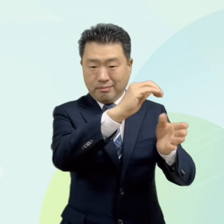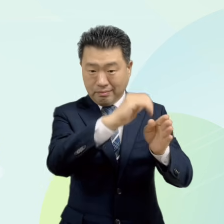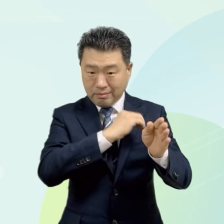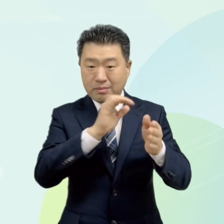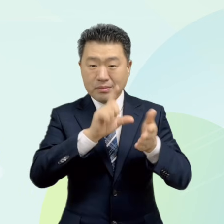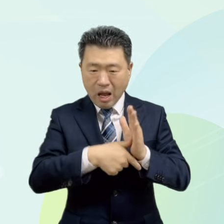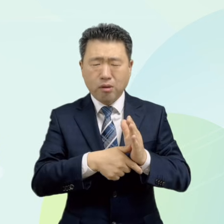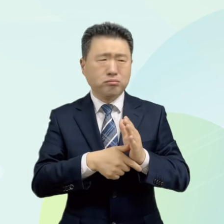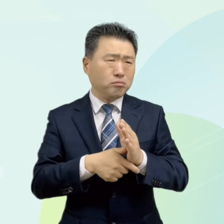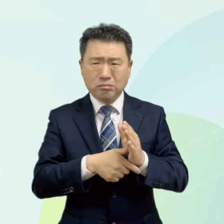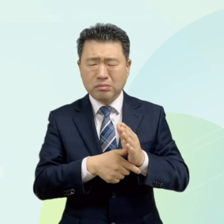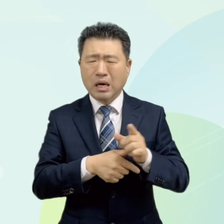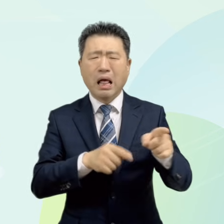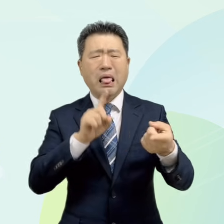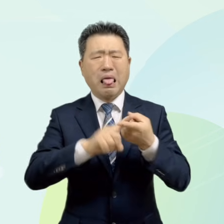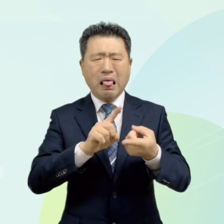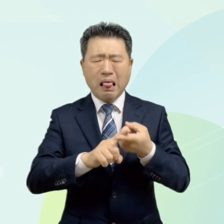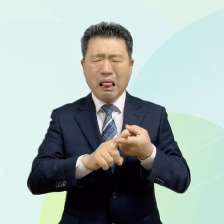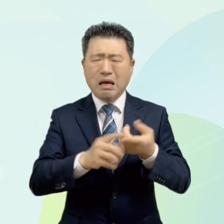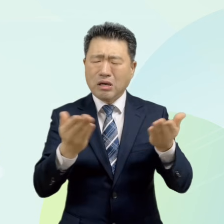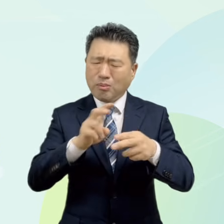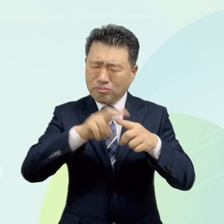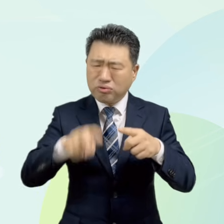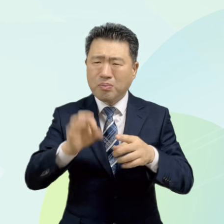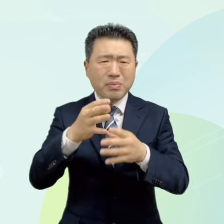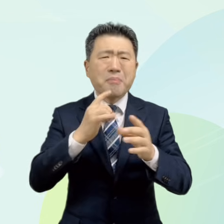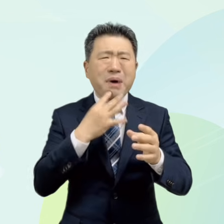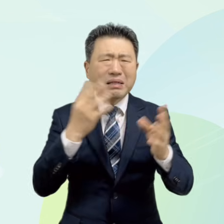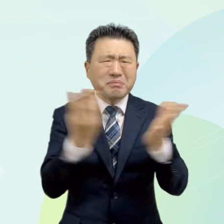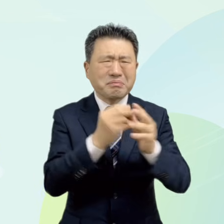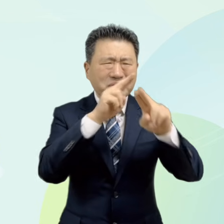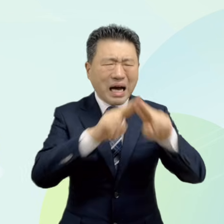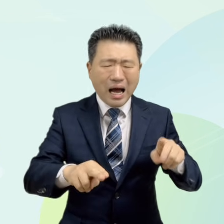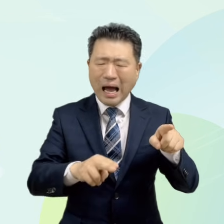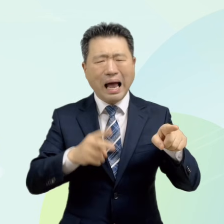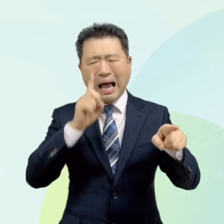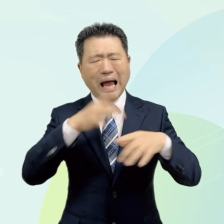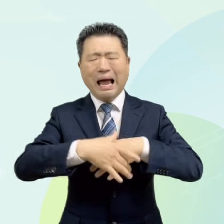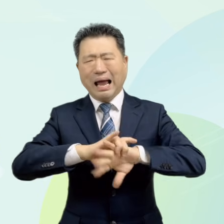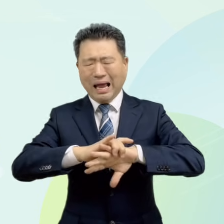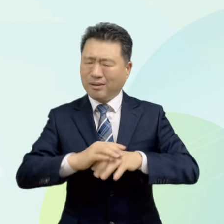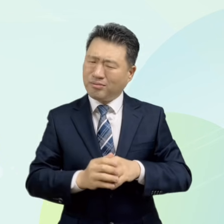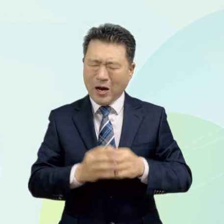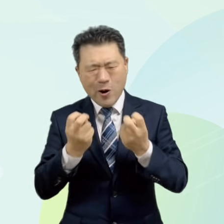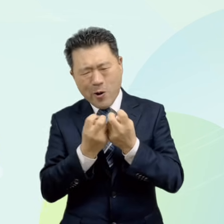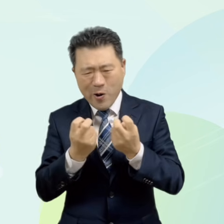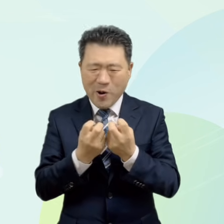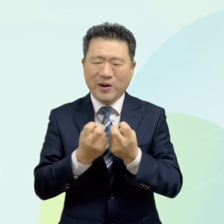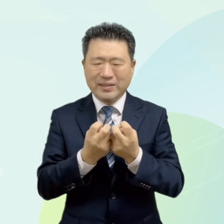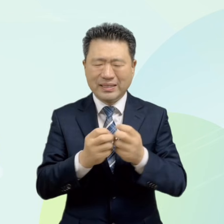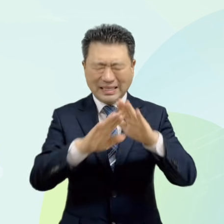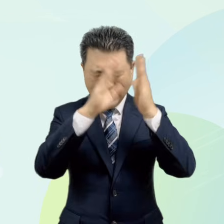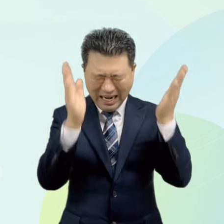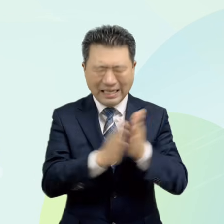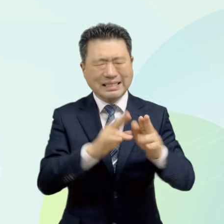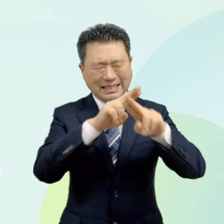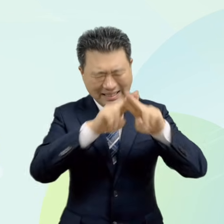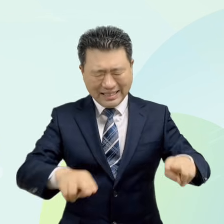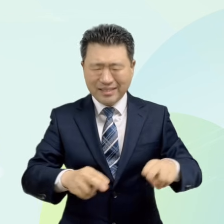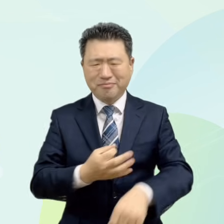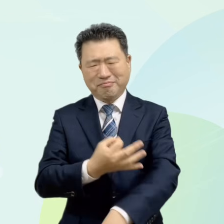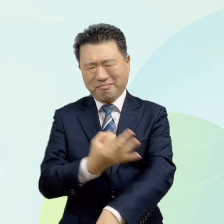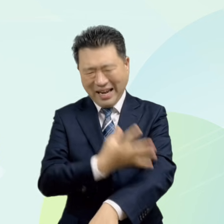된다면 원칙적으로 퇴직금만 일부 해지하는 것이 불가능하기 때문에 부득이하게 전체 해지를 할